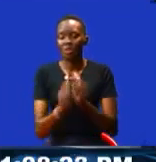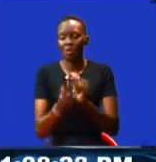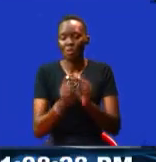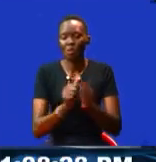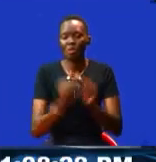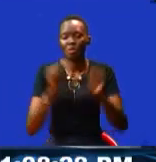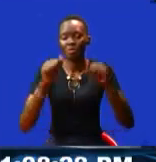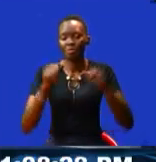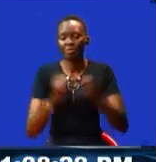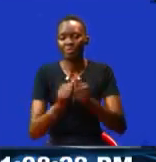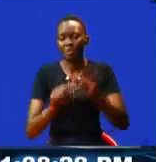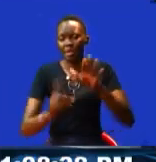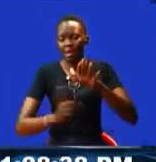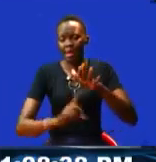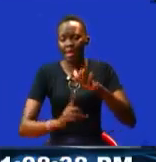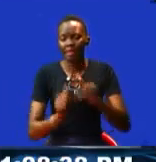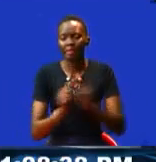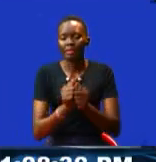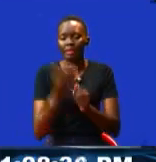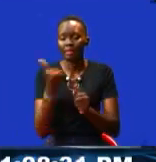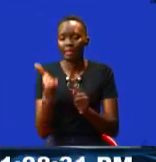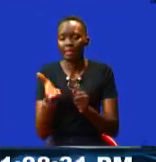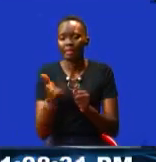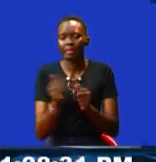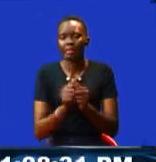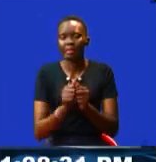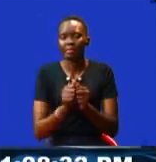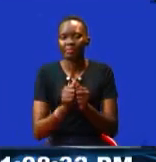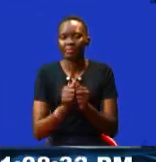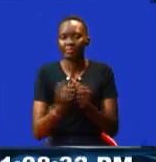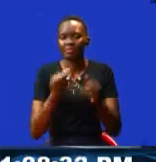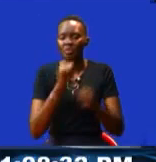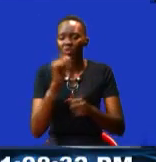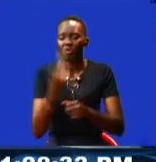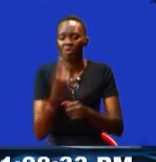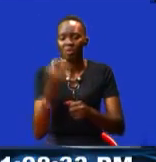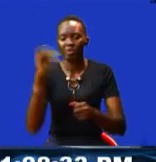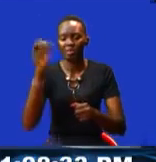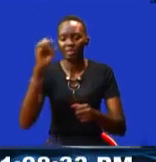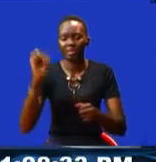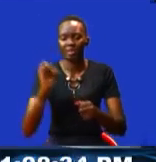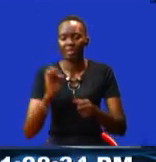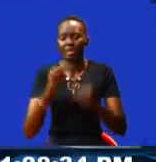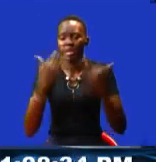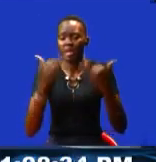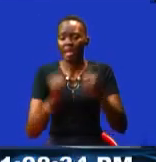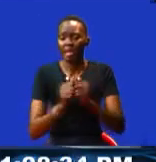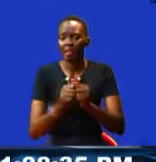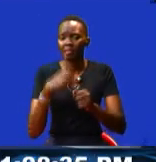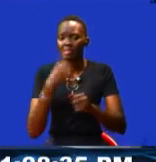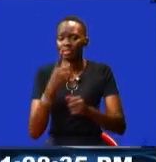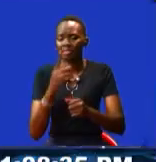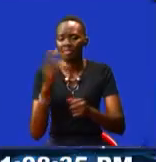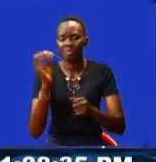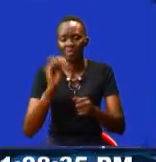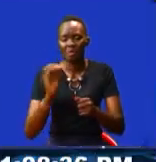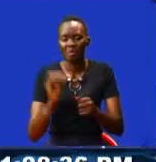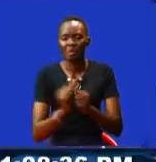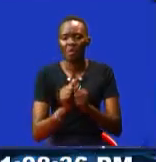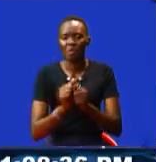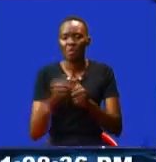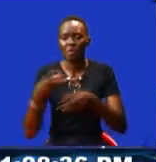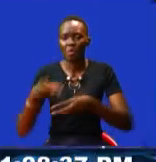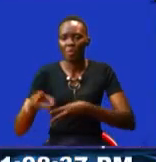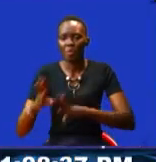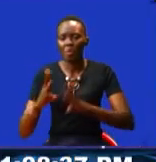subcommittee ambayo iko chini inashughulika tu na mambo ya JSS peke yake. Kwa hivyo kusema kwamba hakuna miundo